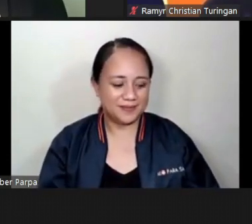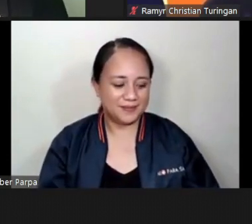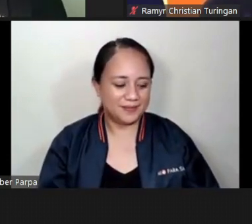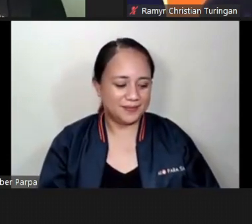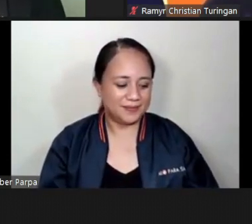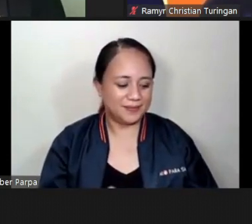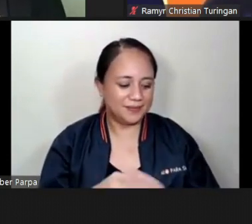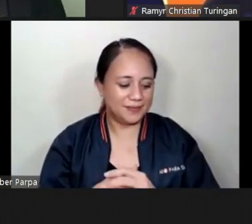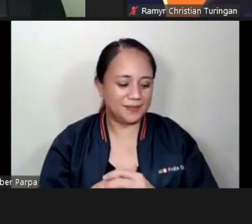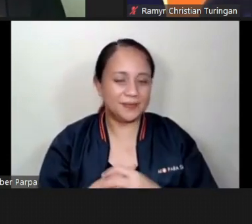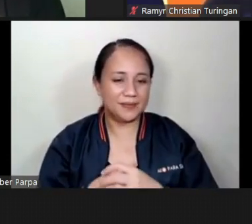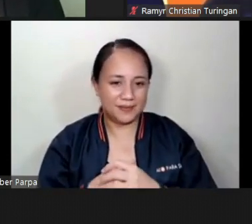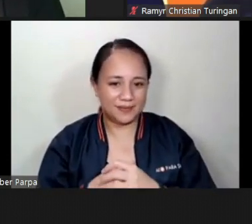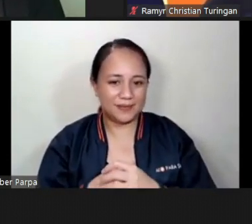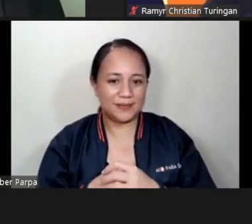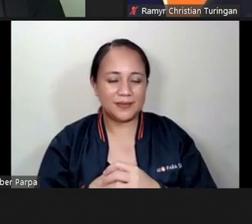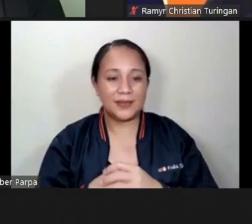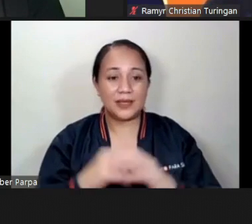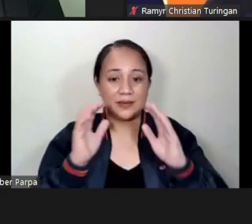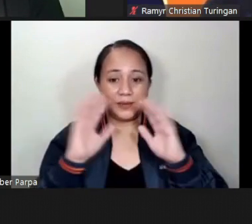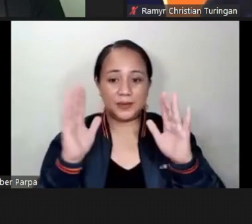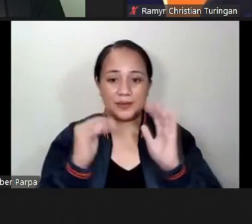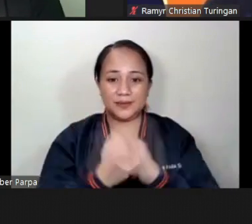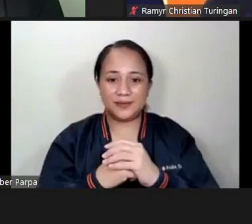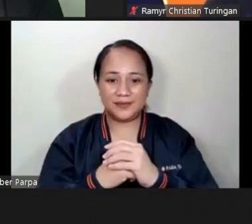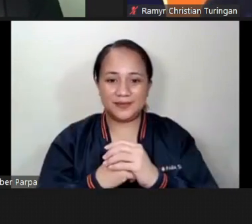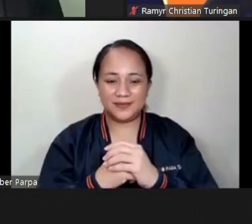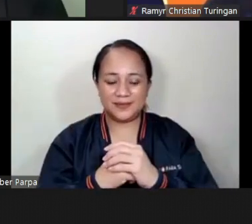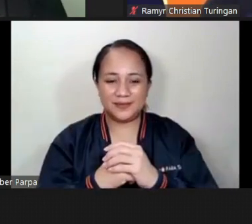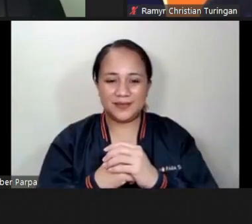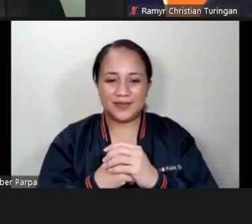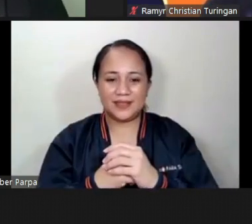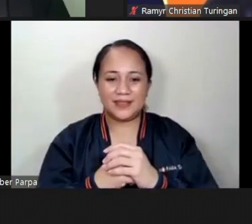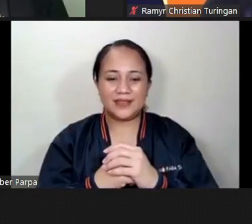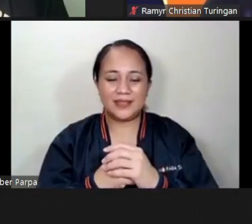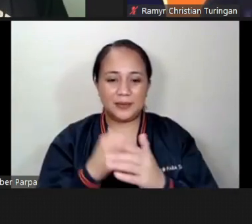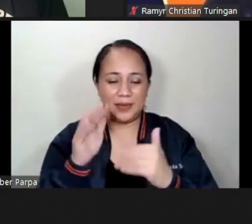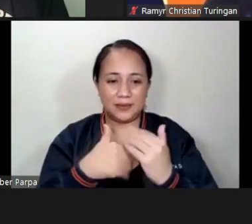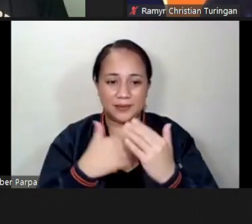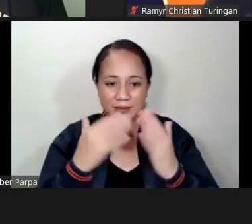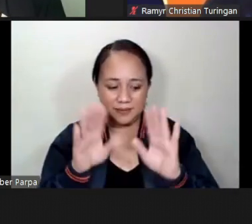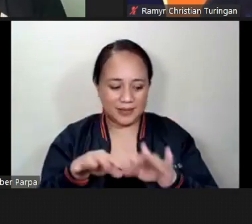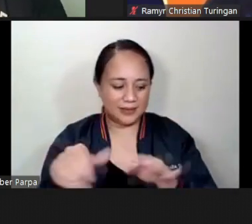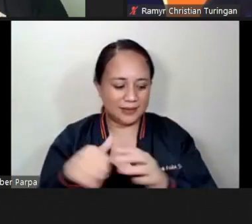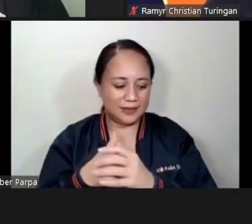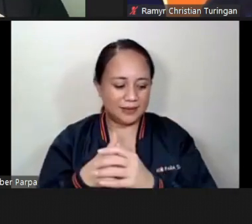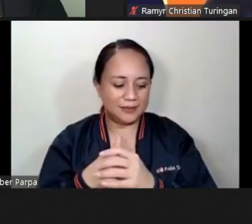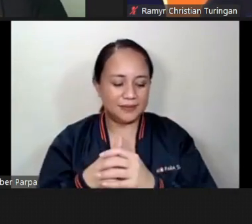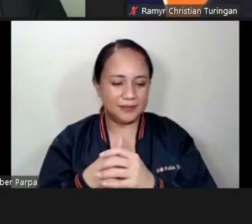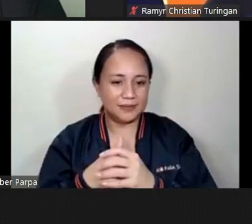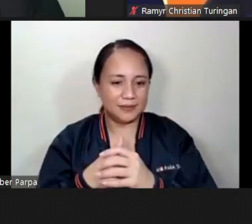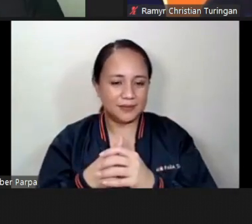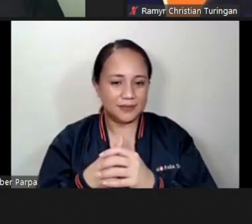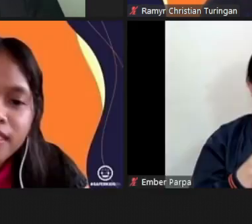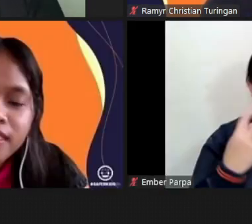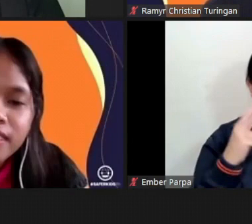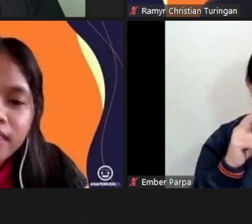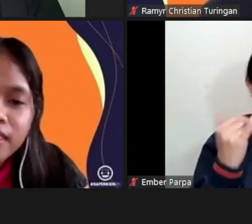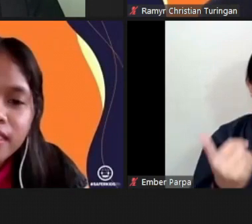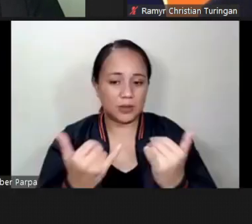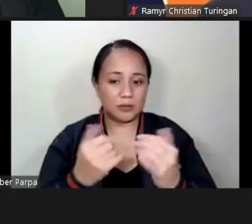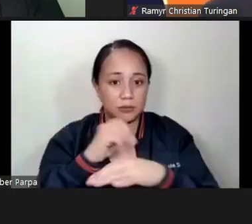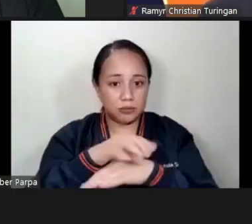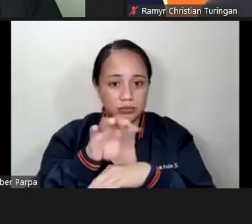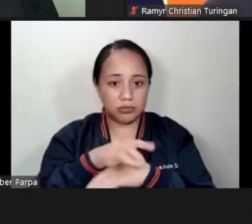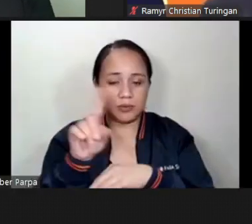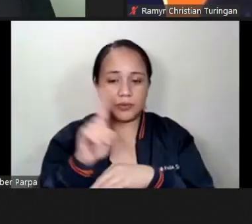Hello po. Good morning po ulit. Sa lahat ng mga kabataang nanonood ngayon, ang may papayo ko po